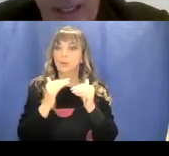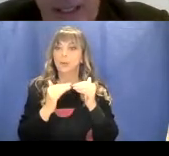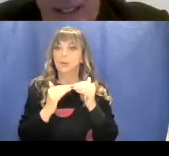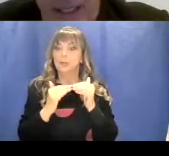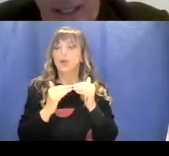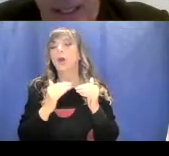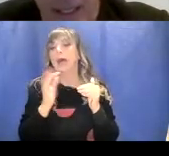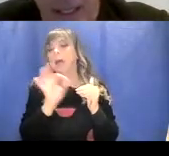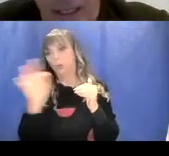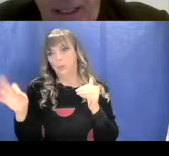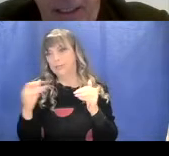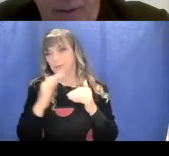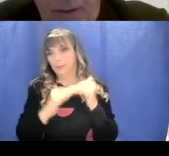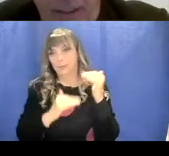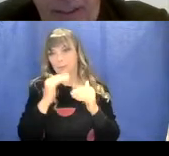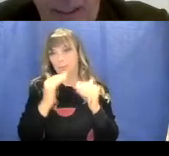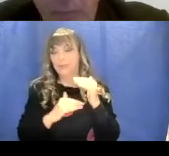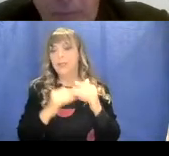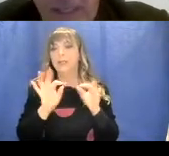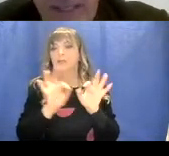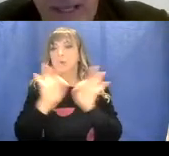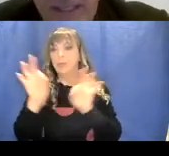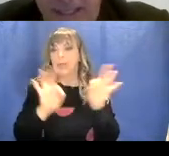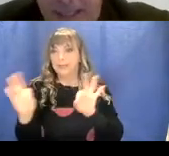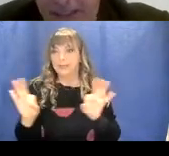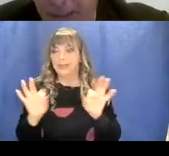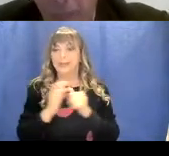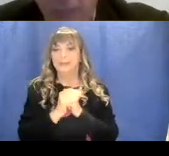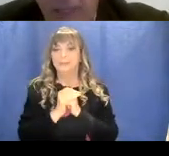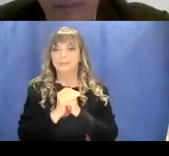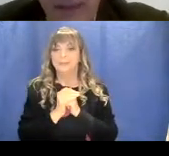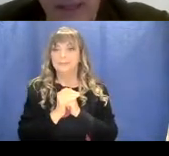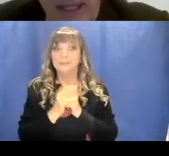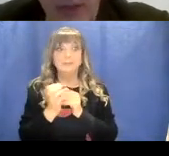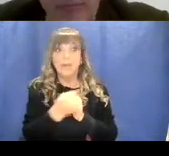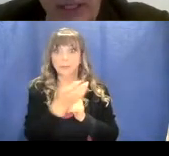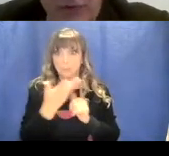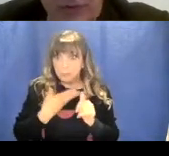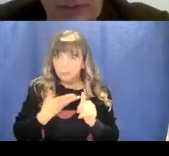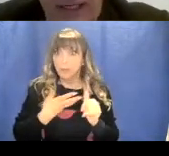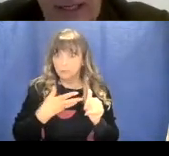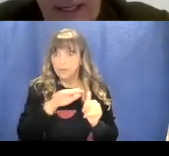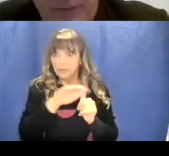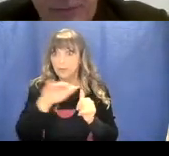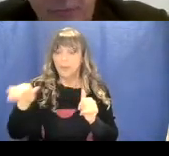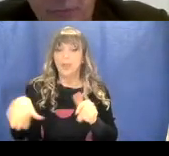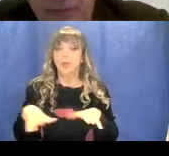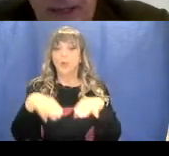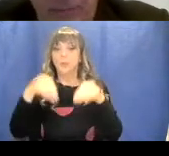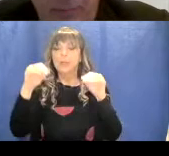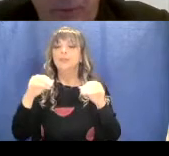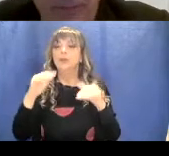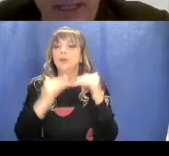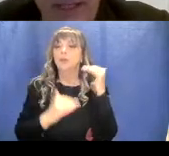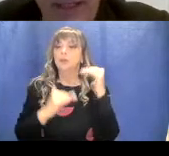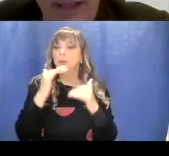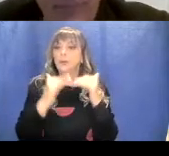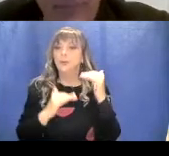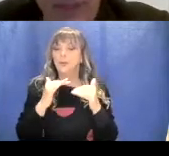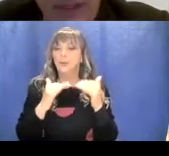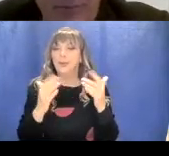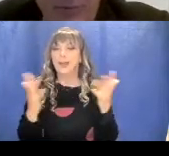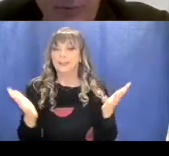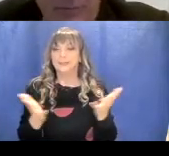e la loro presenza in natura e comincio dalla struttura probabilmente